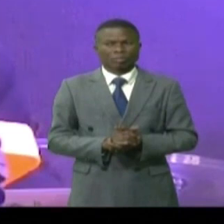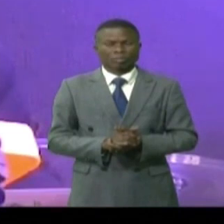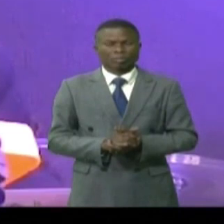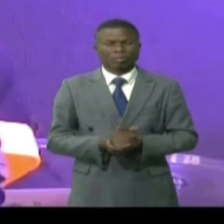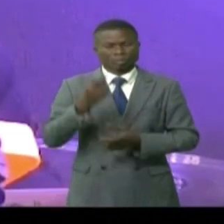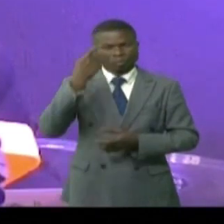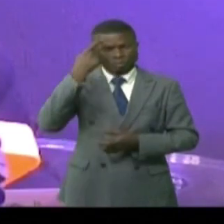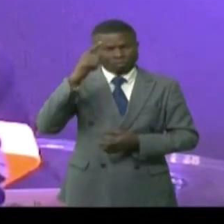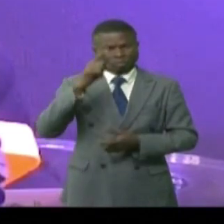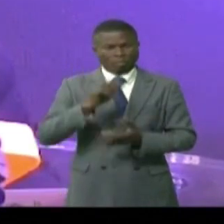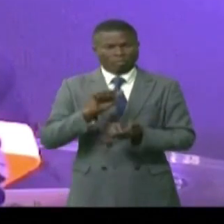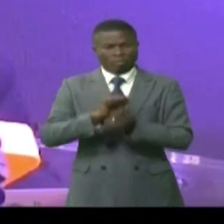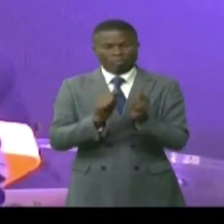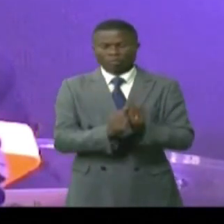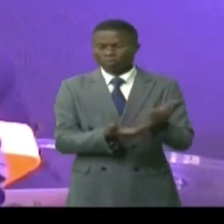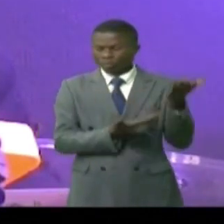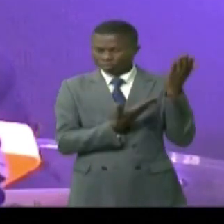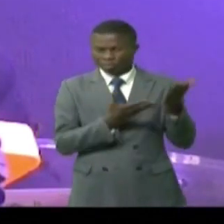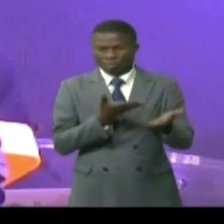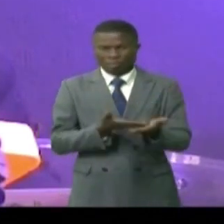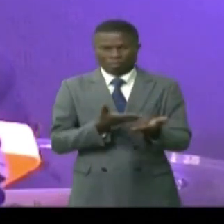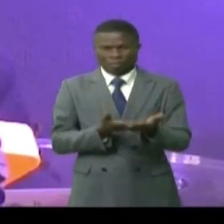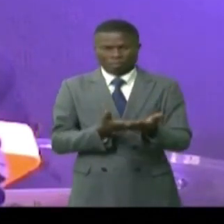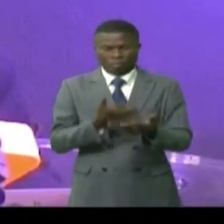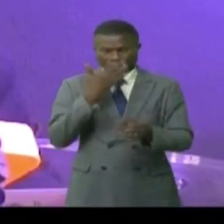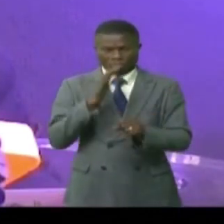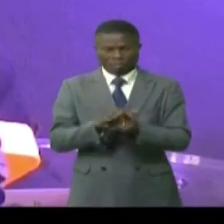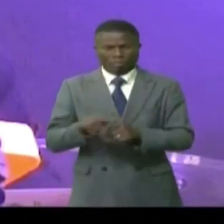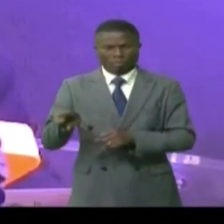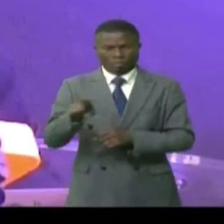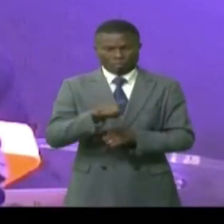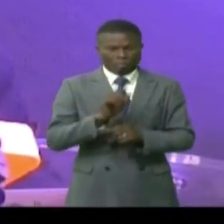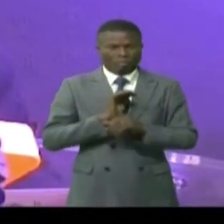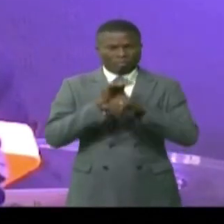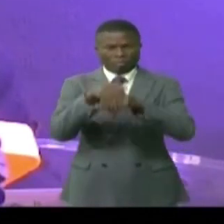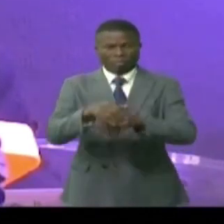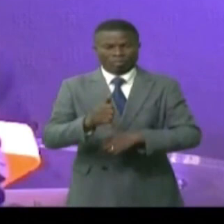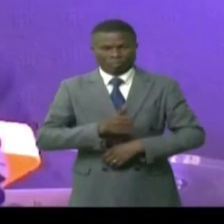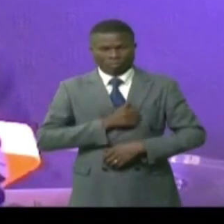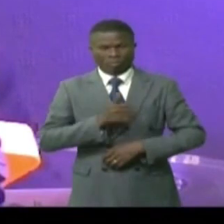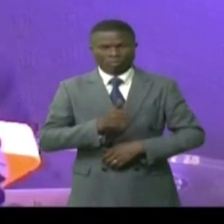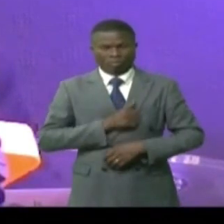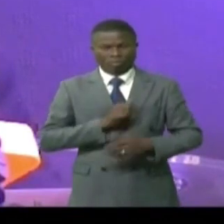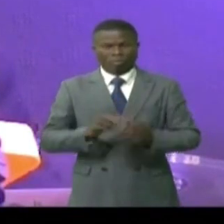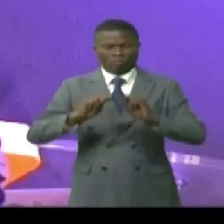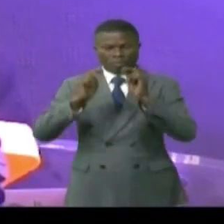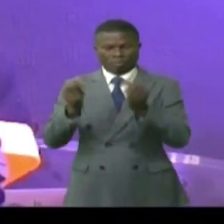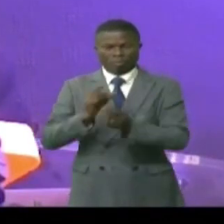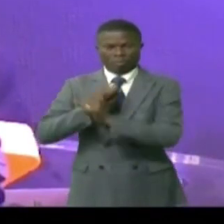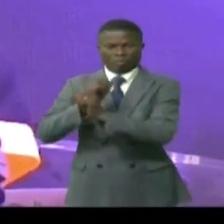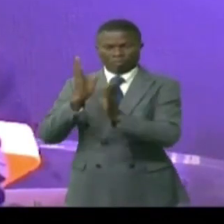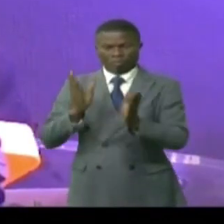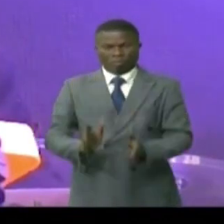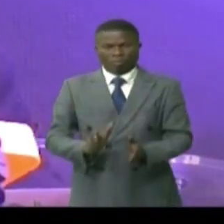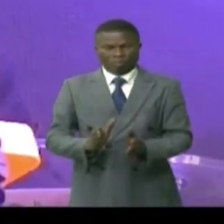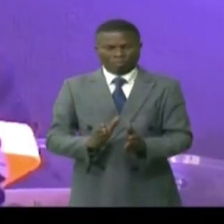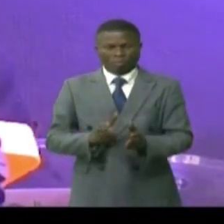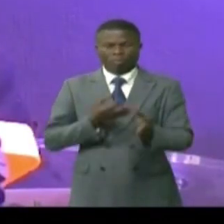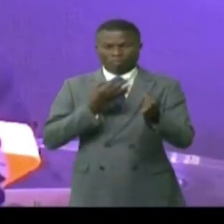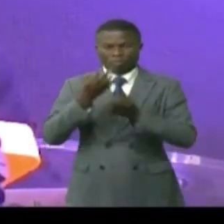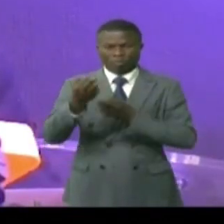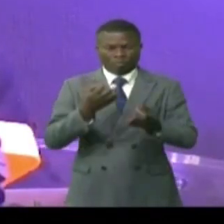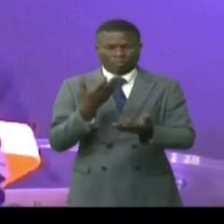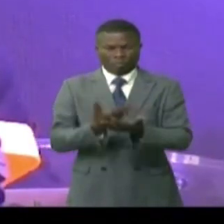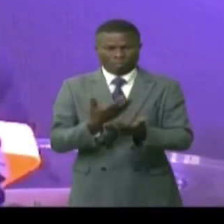cet environnement, cette idée doit être mise à contribution par le banc syndical pour traduire du mieux